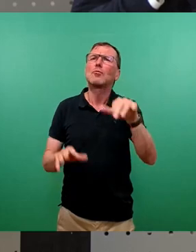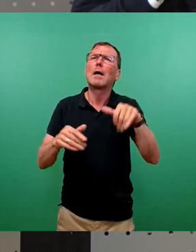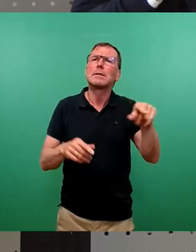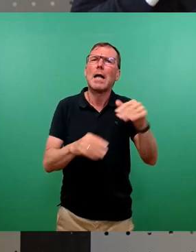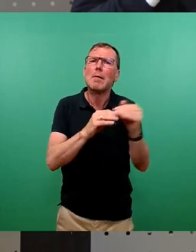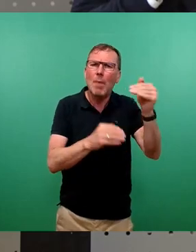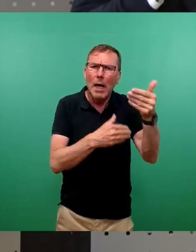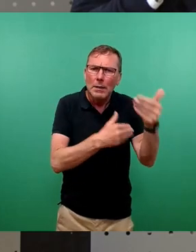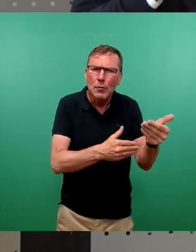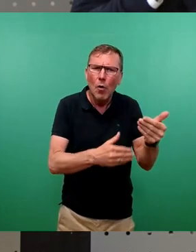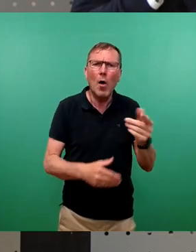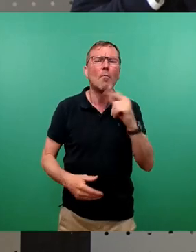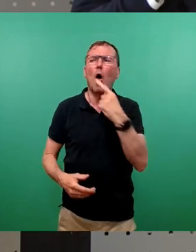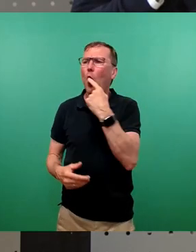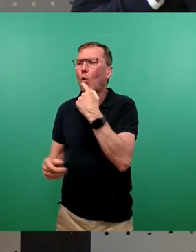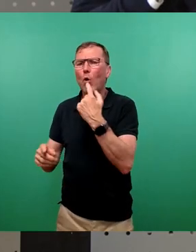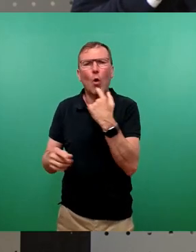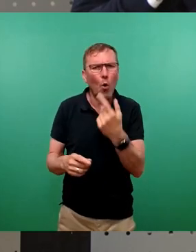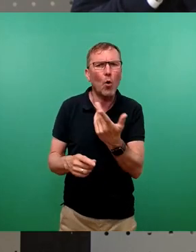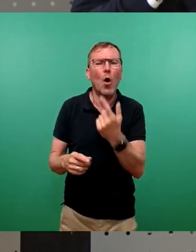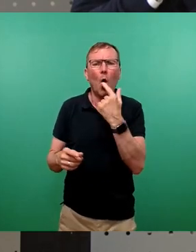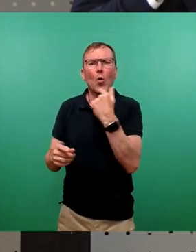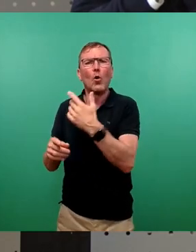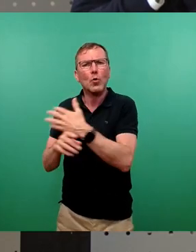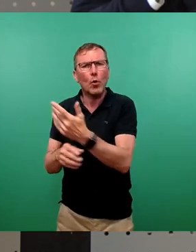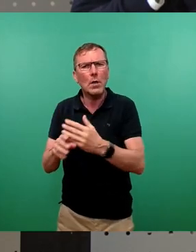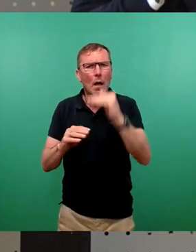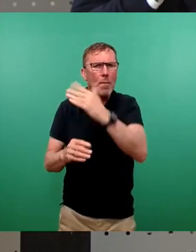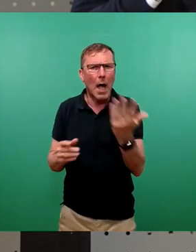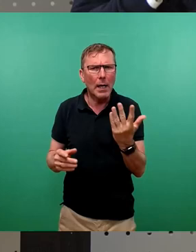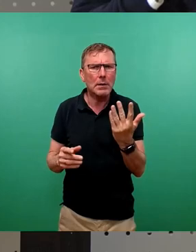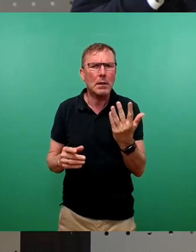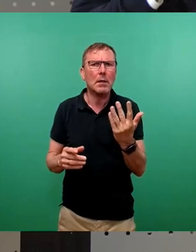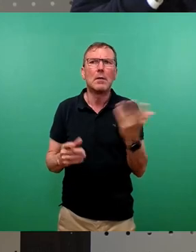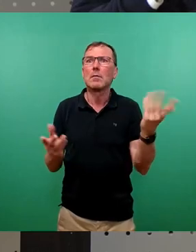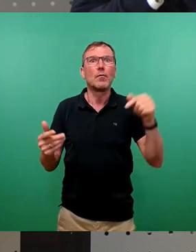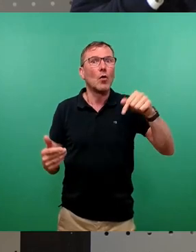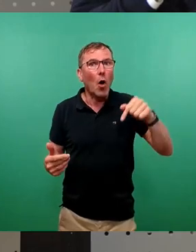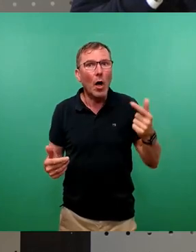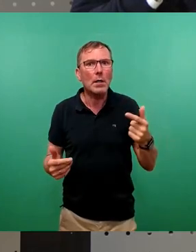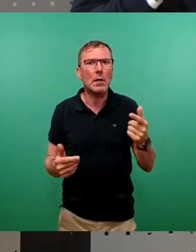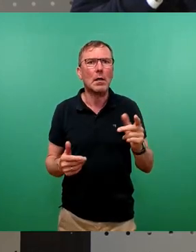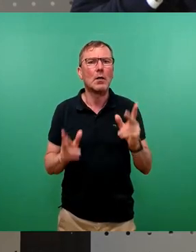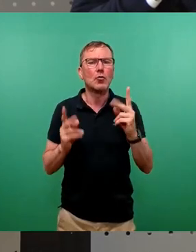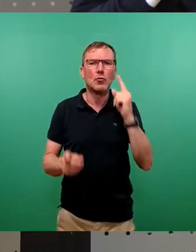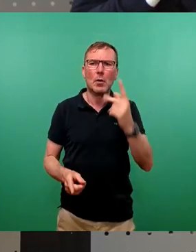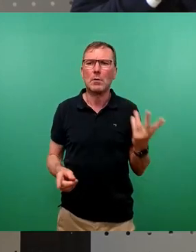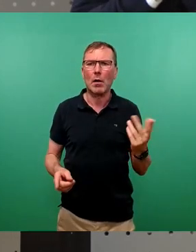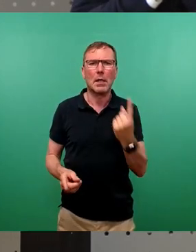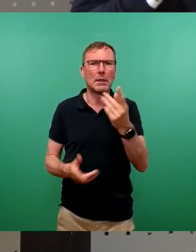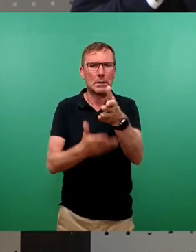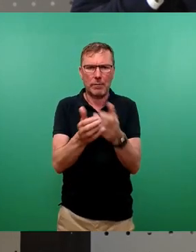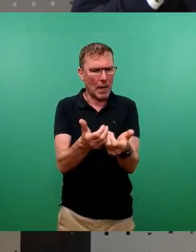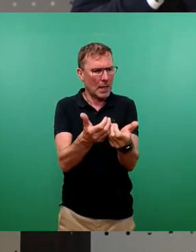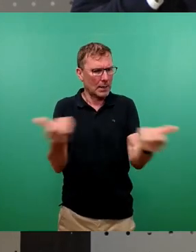so, als wir mal eine rot-grün-rote Mehrheit hatten. Das war so, als der Stadtrat wie heute im Grunde in zwei Teile